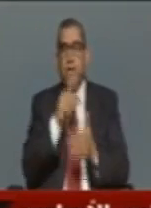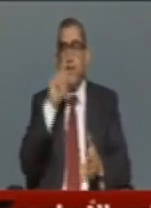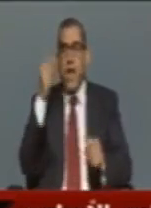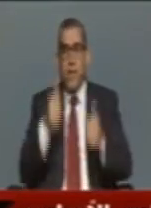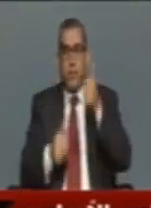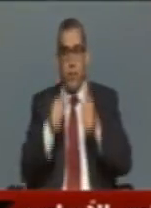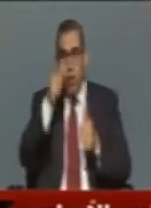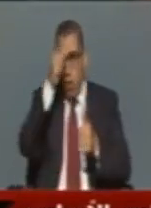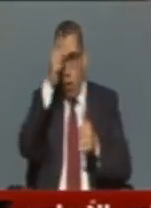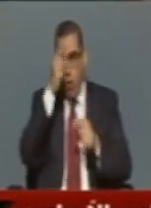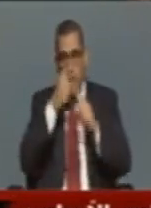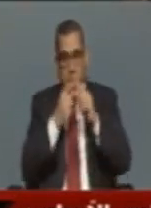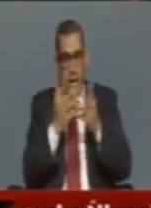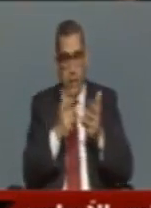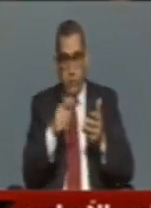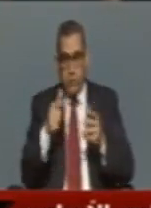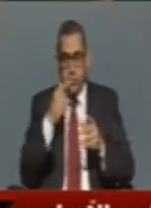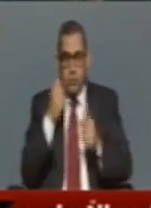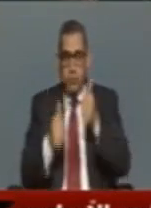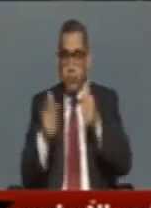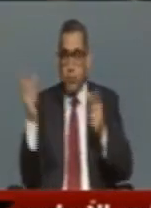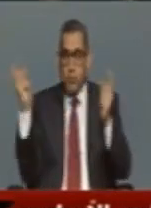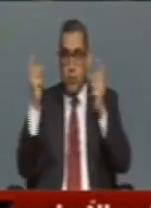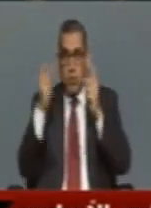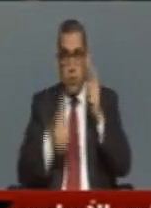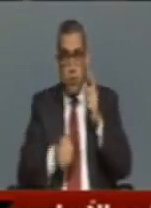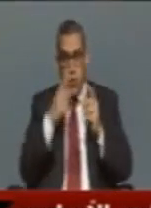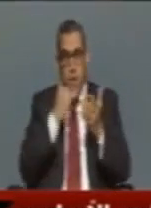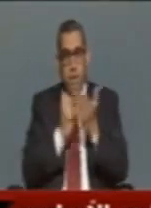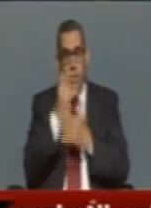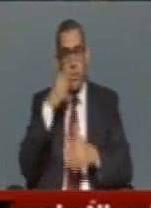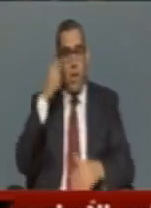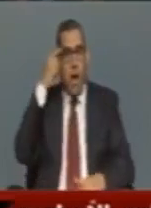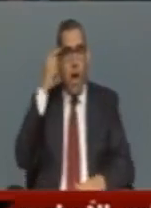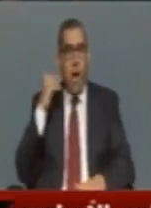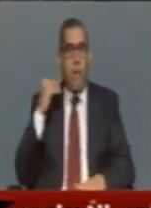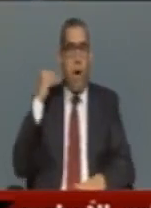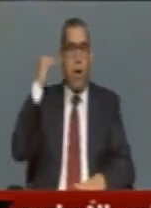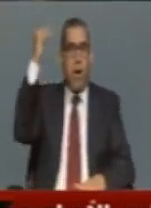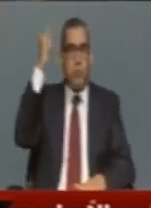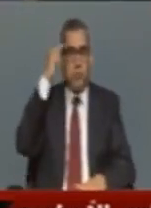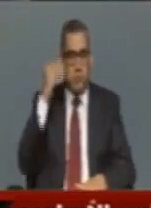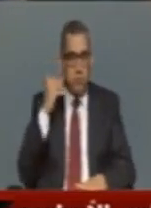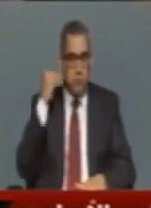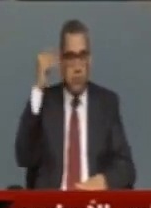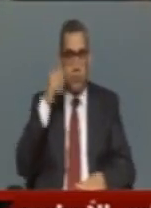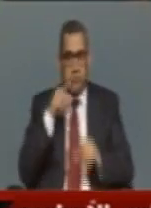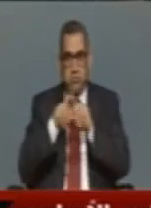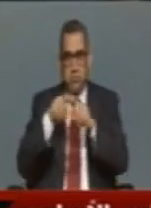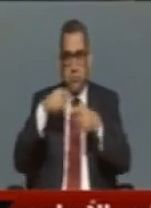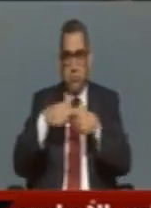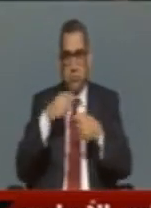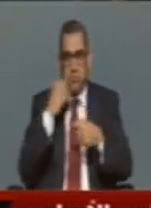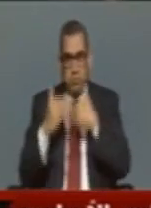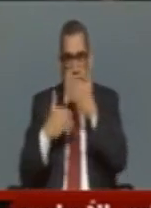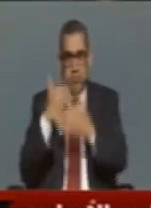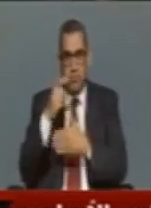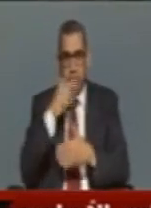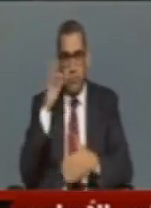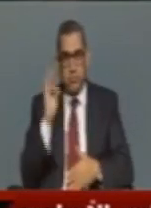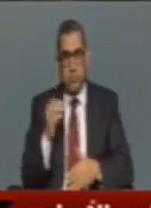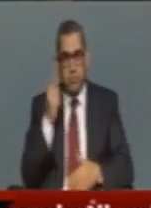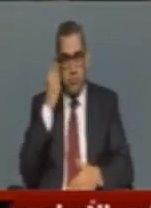والرياضيات، عملنا لهم مدرسة سمناها مدرسة العباقرة، وهيبقى فيها توأمة مع المدارس مناظرة في الدول